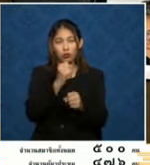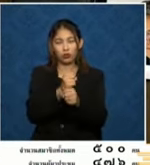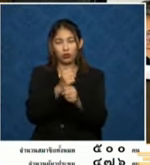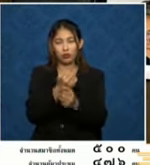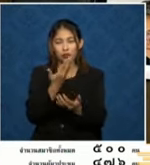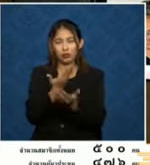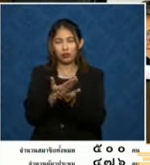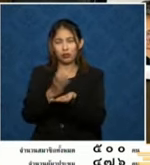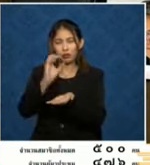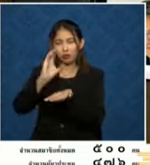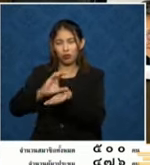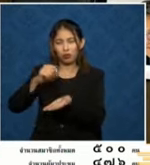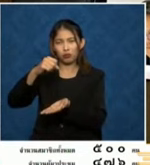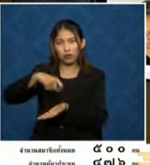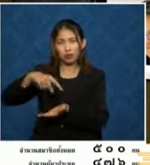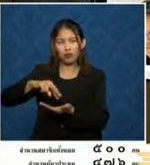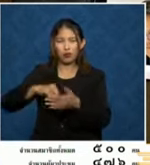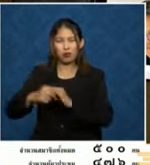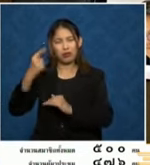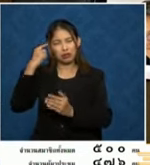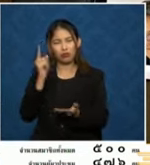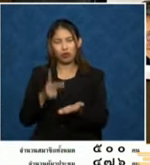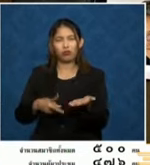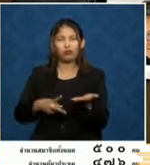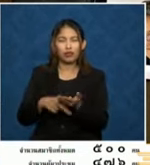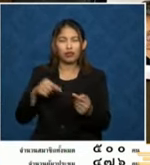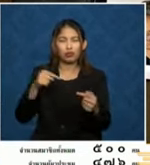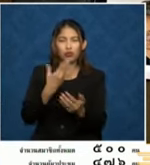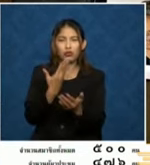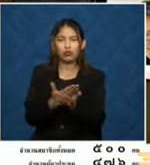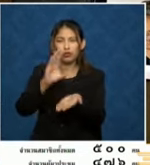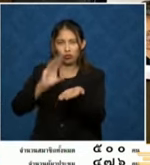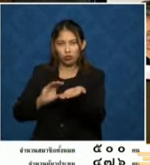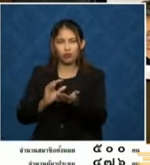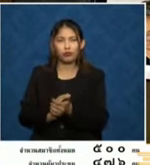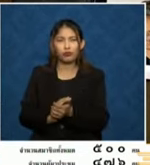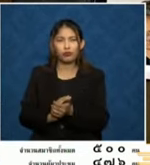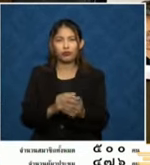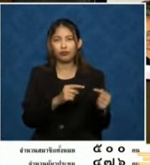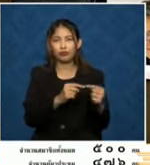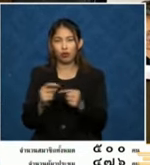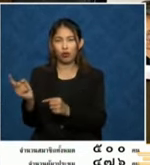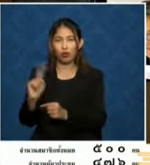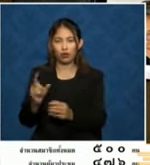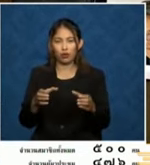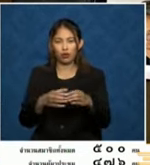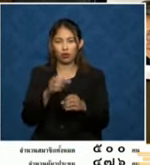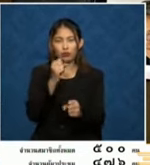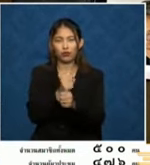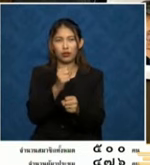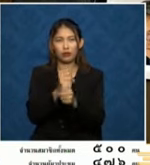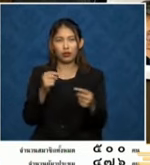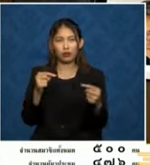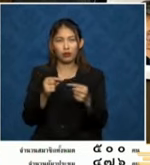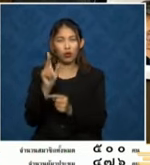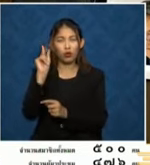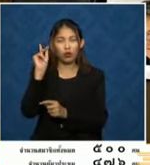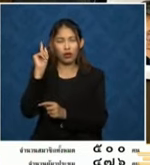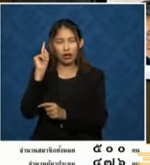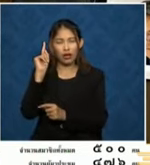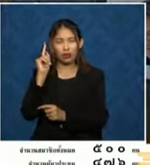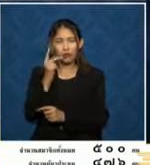ซ้อนแบบนี้จึงควรเสนอตัดนะครับลดงบประมาณลงนะครับต่อมาครับท่านประธานอีกหน่วยงานนึงครับคือสำนักข่าวกรองน